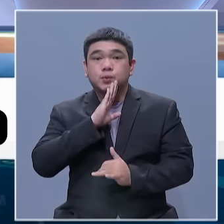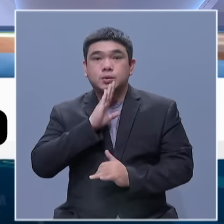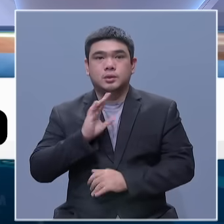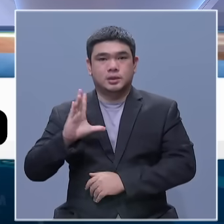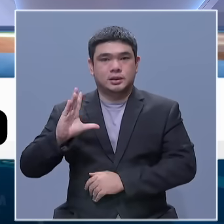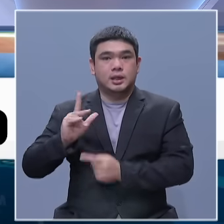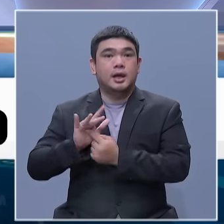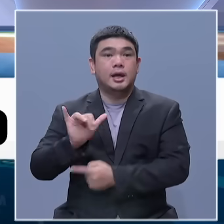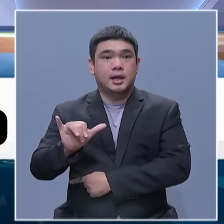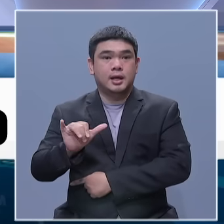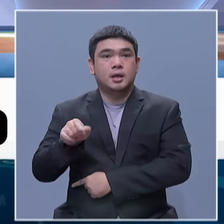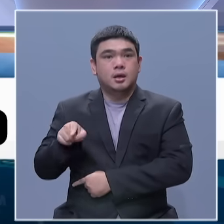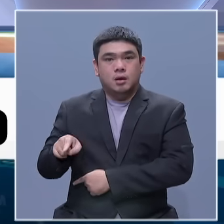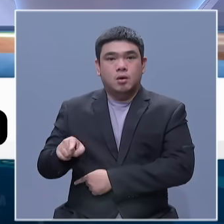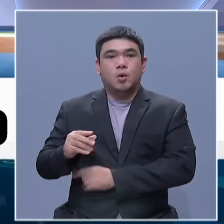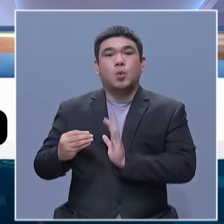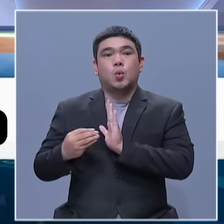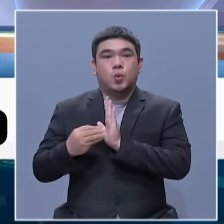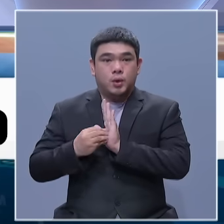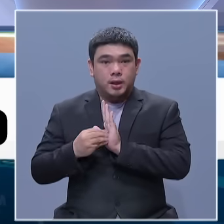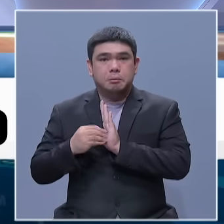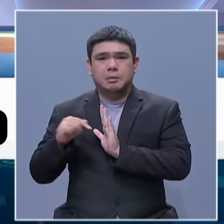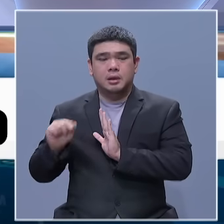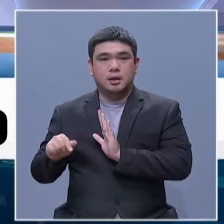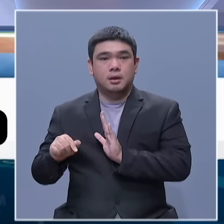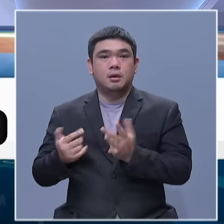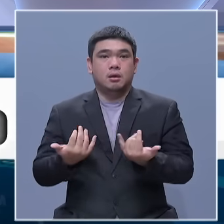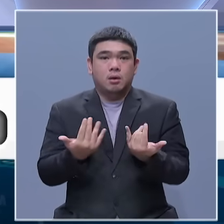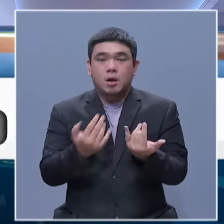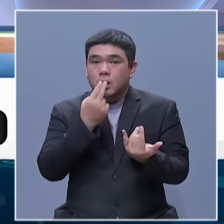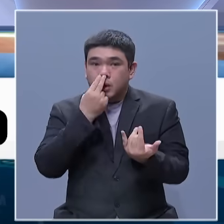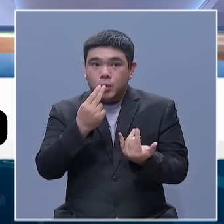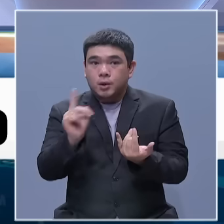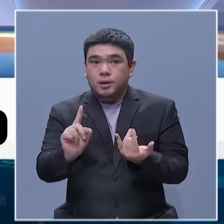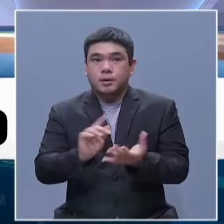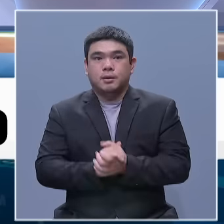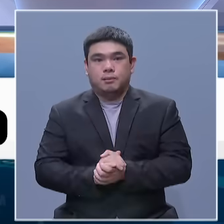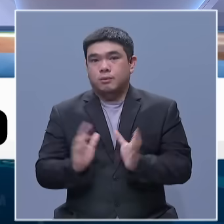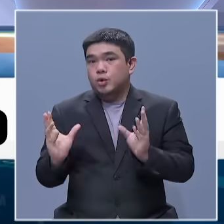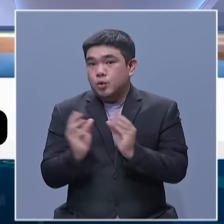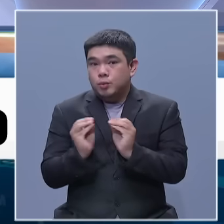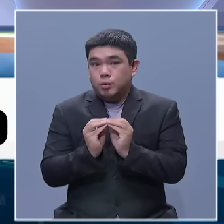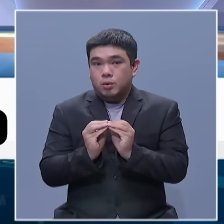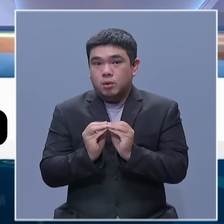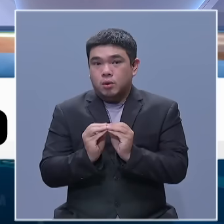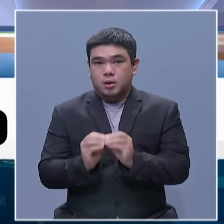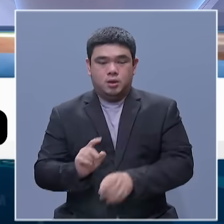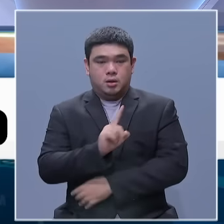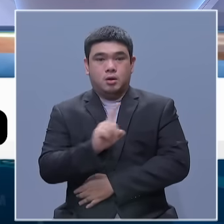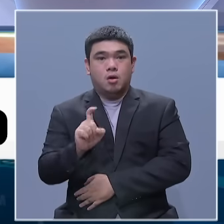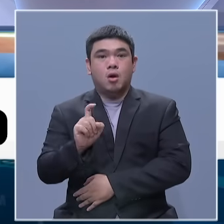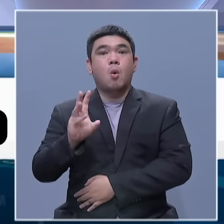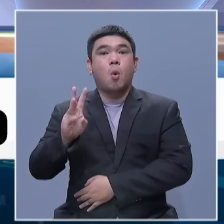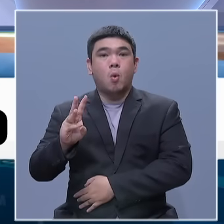ณชัยยามพวานเนี่ยส.ส.กทม.ตรงน ี ้เนี่ยเห็นบอกว่าที่ประชุมมีมติ106